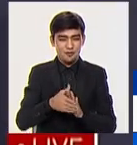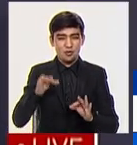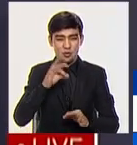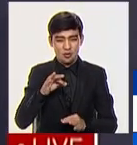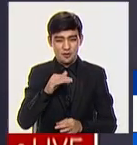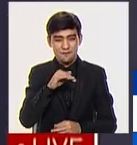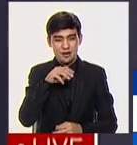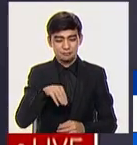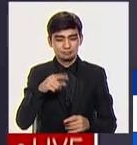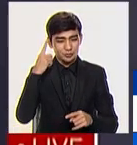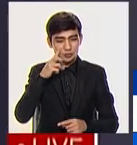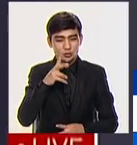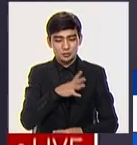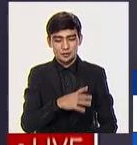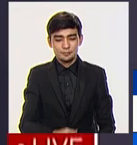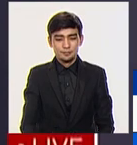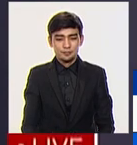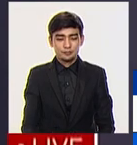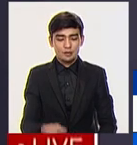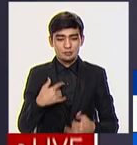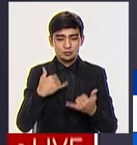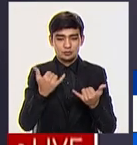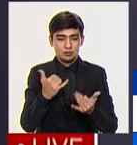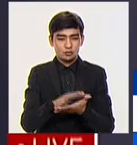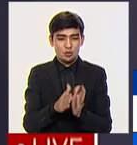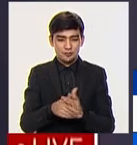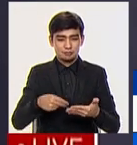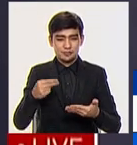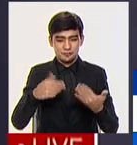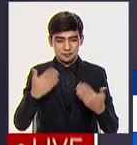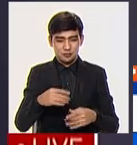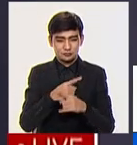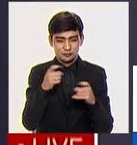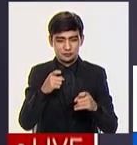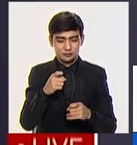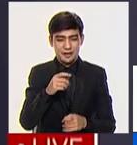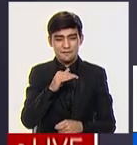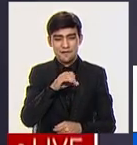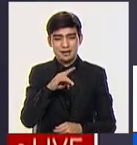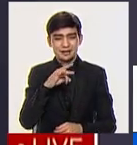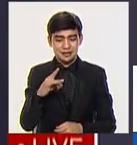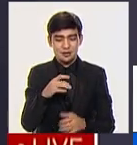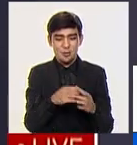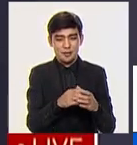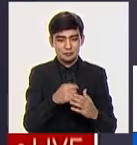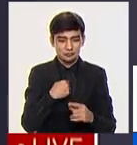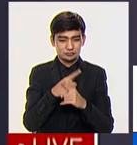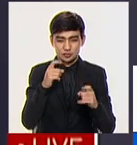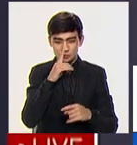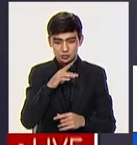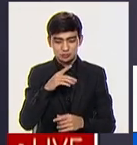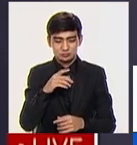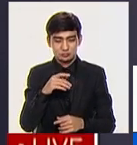фармпроизводителем. Вместе с тем мы сегодня подписали соглашение о неразглашении с компанией Pfizer и